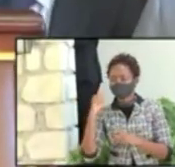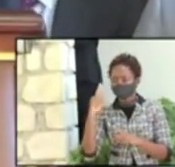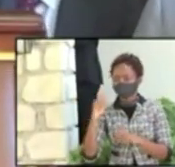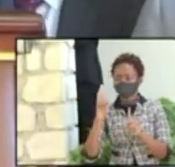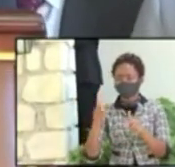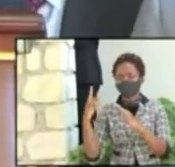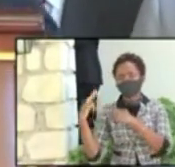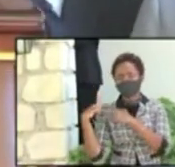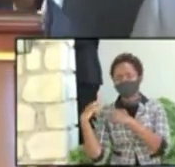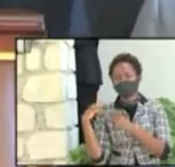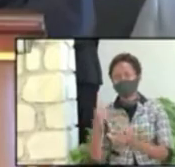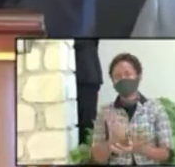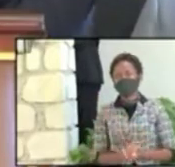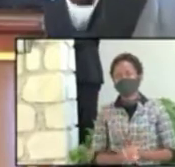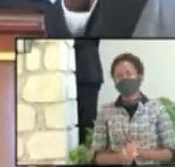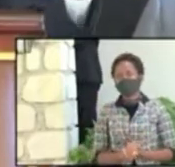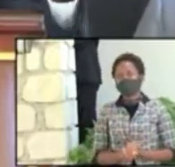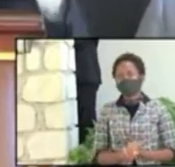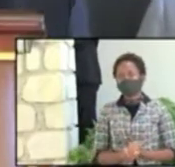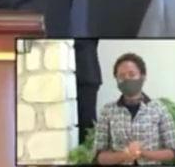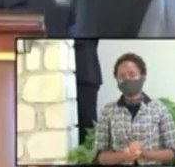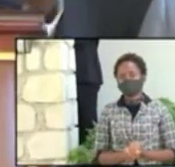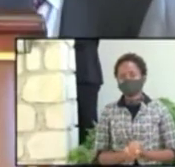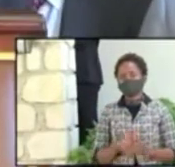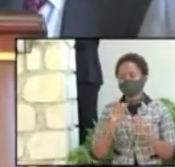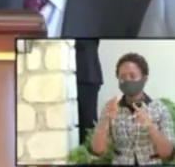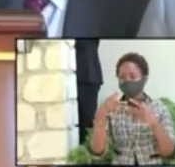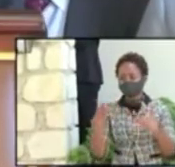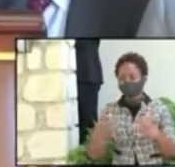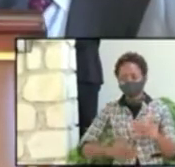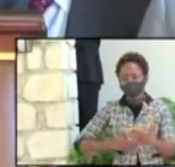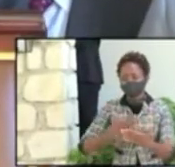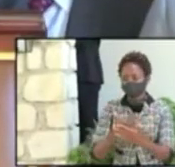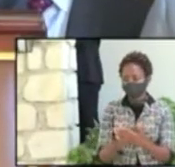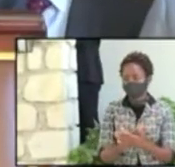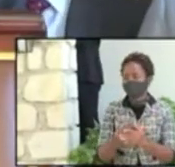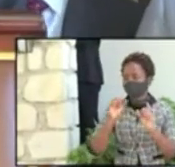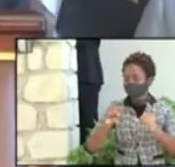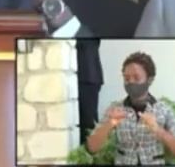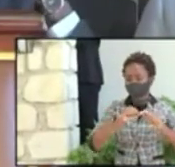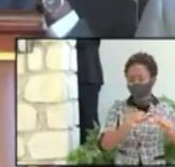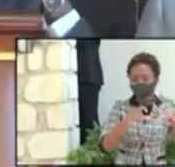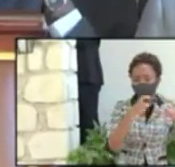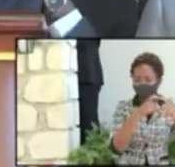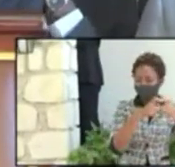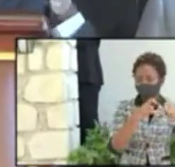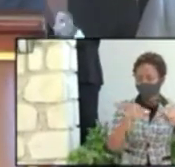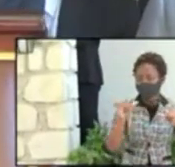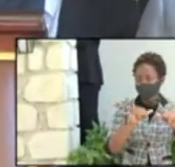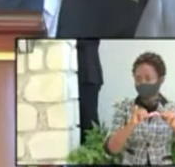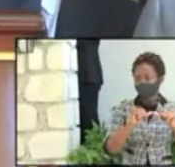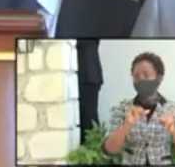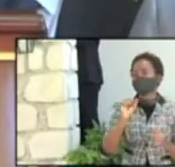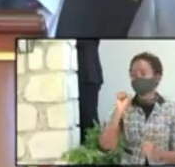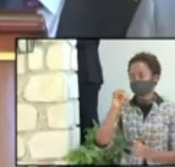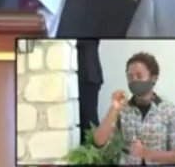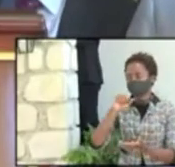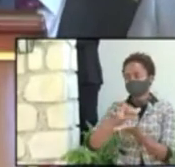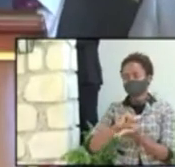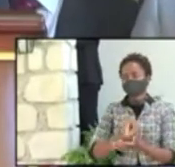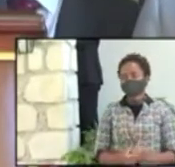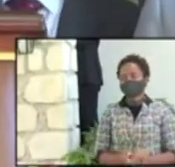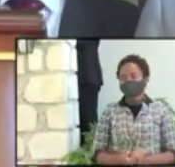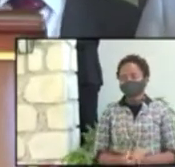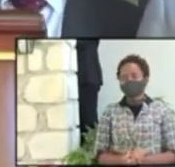Ça veut dire automatiquement que mon enfant fait acte de naissance li, même moment les gars fait quatre identifications nationales tout, c'est ça. Oui, c'est ça, président.